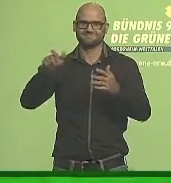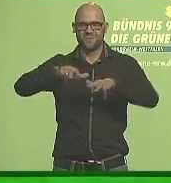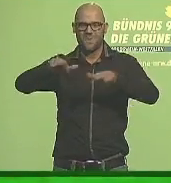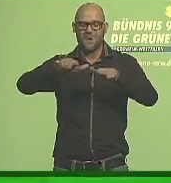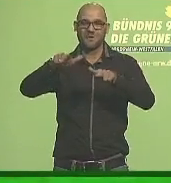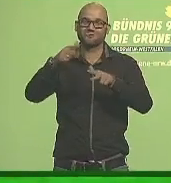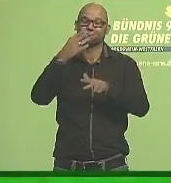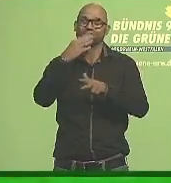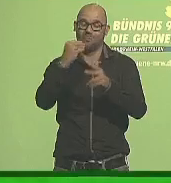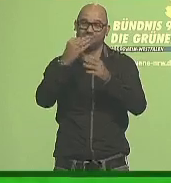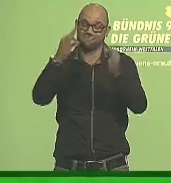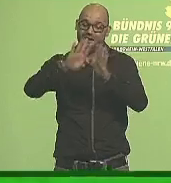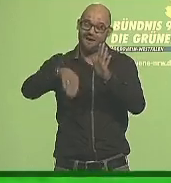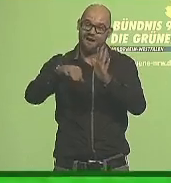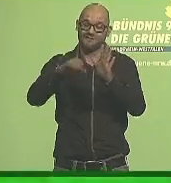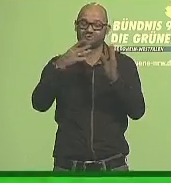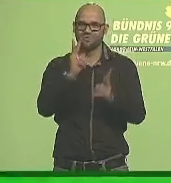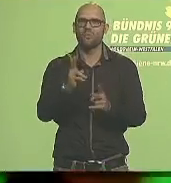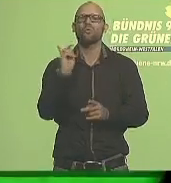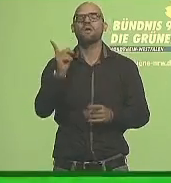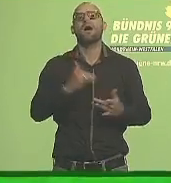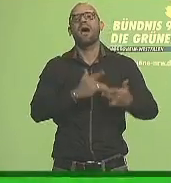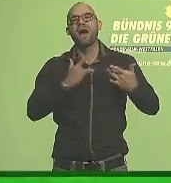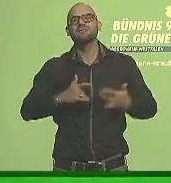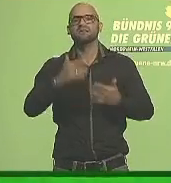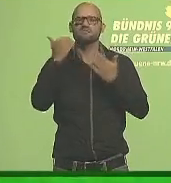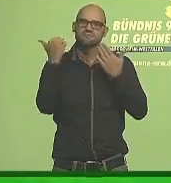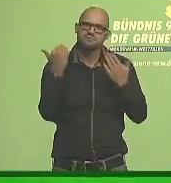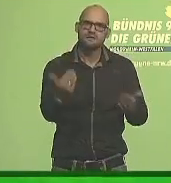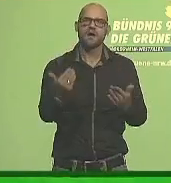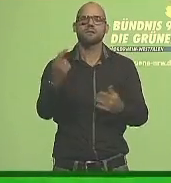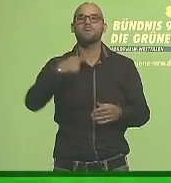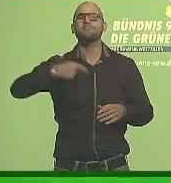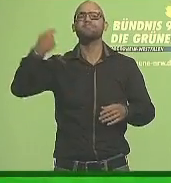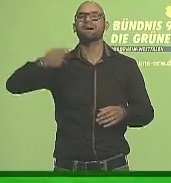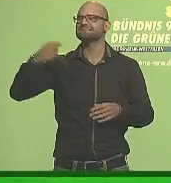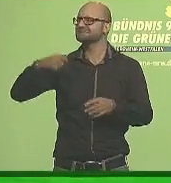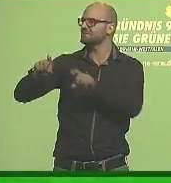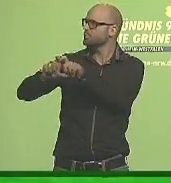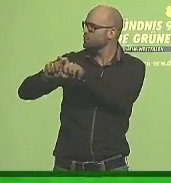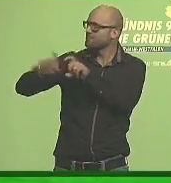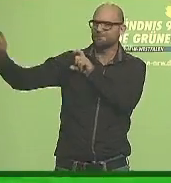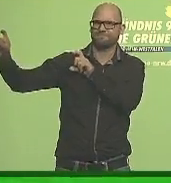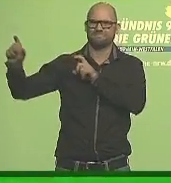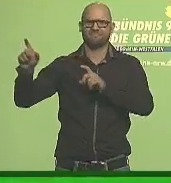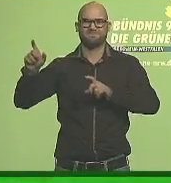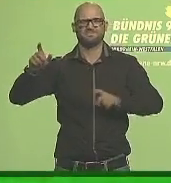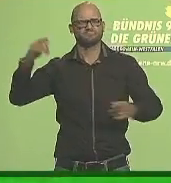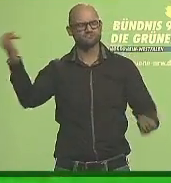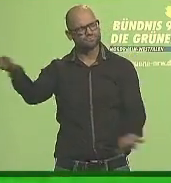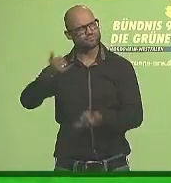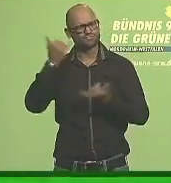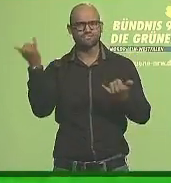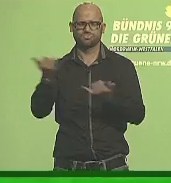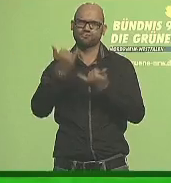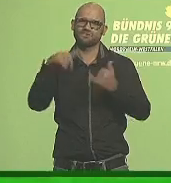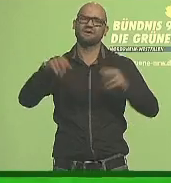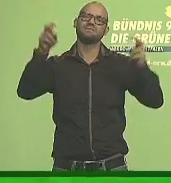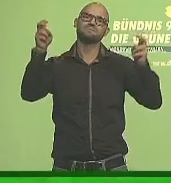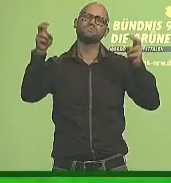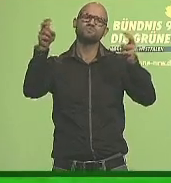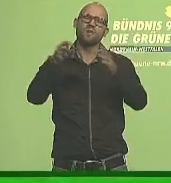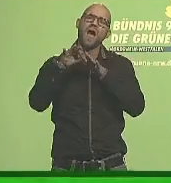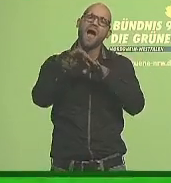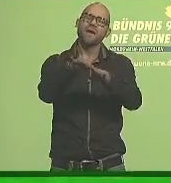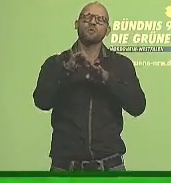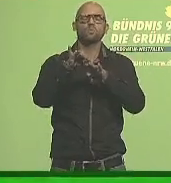Abend. Einen ganz, ganz herzlichen Dank auch an unser Präsidium. Ihr habt uns ganz toll durch die Sitzung